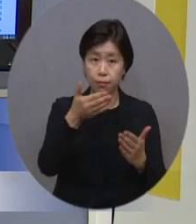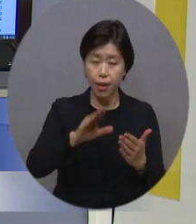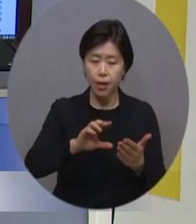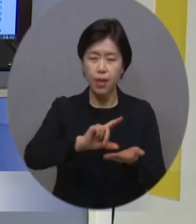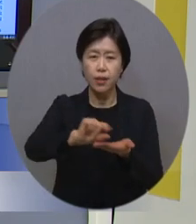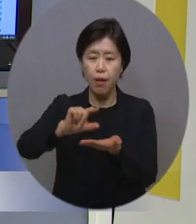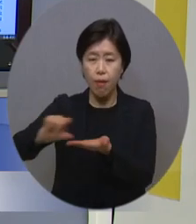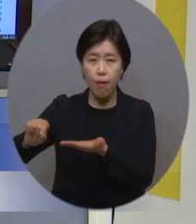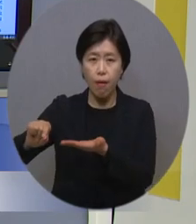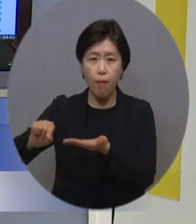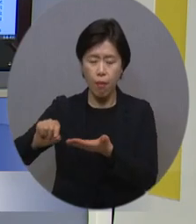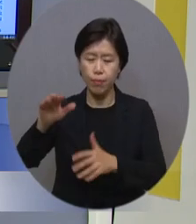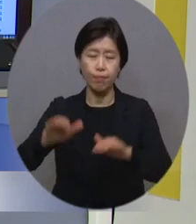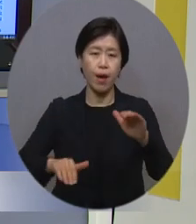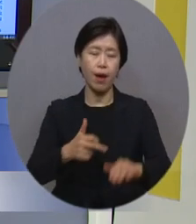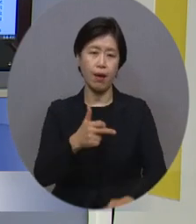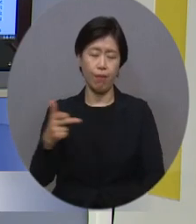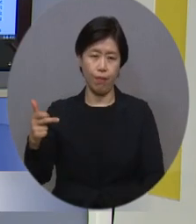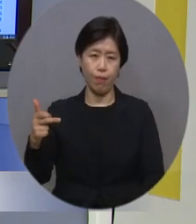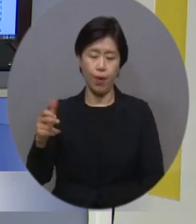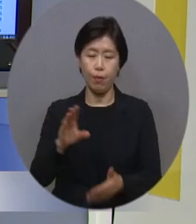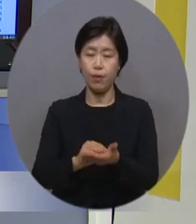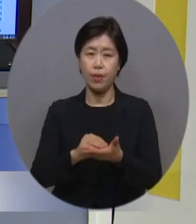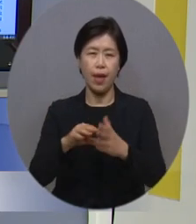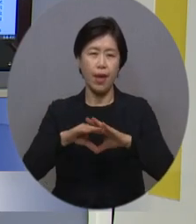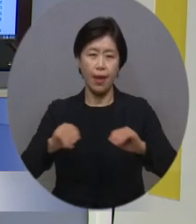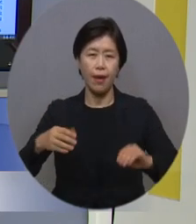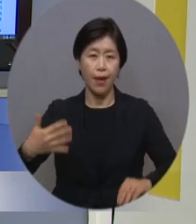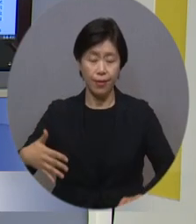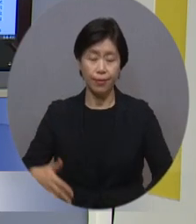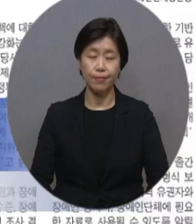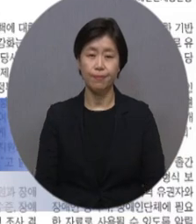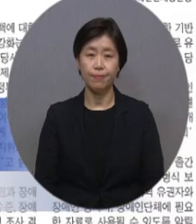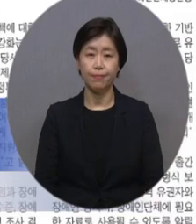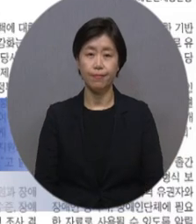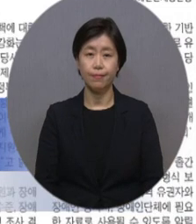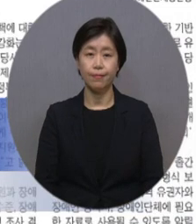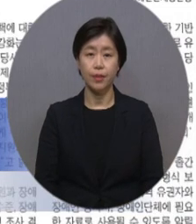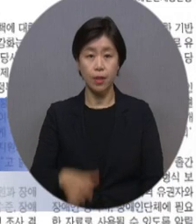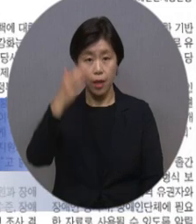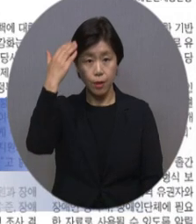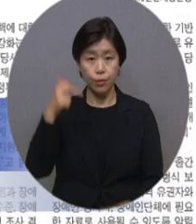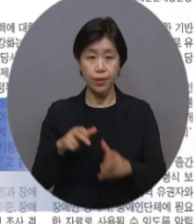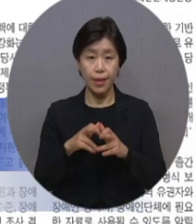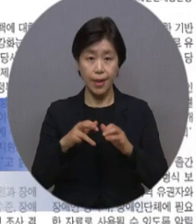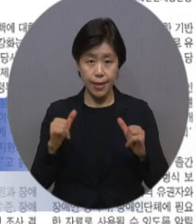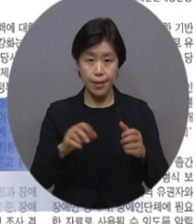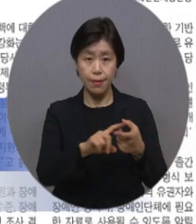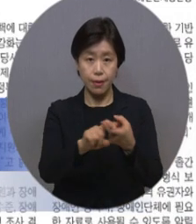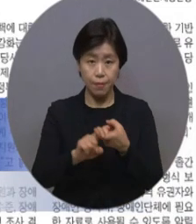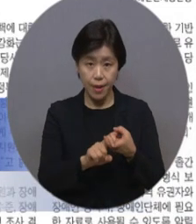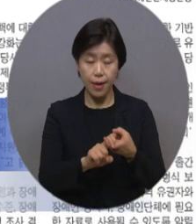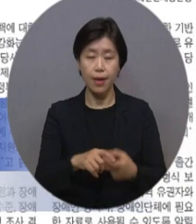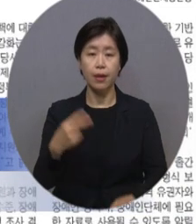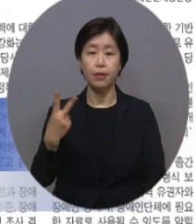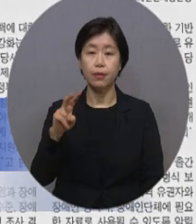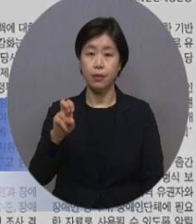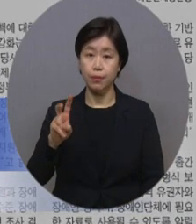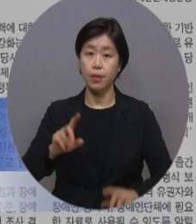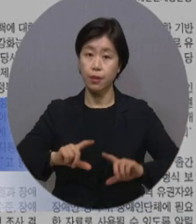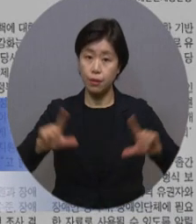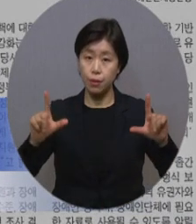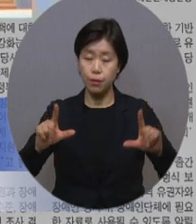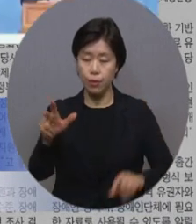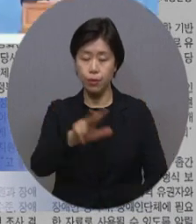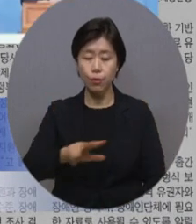격차에서는 여전히 해결되지 못하고 있다는 지적이 제기됐습니다 한국 장애인단체총연맹이 2022년도